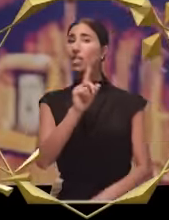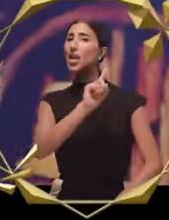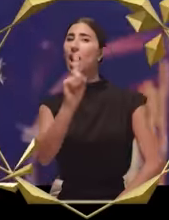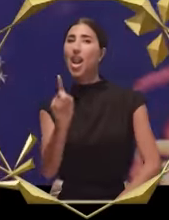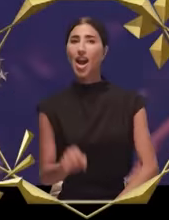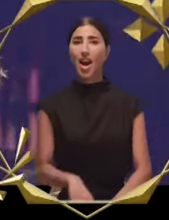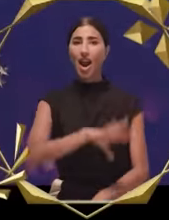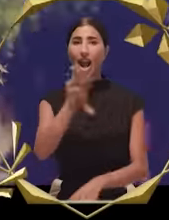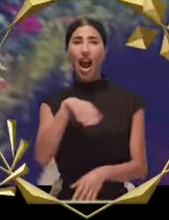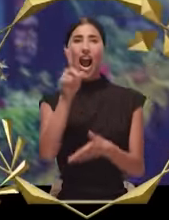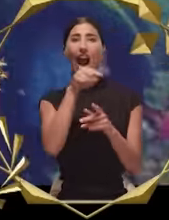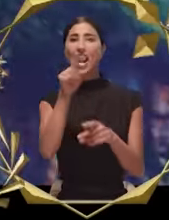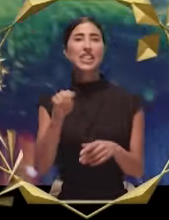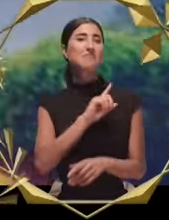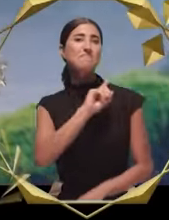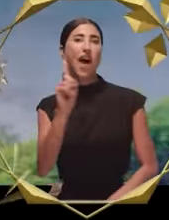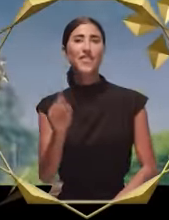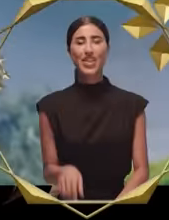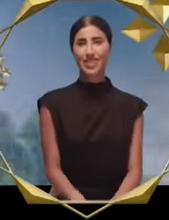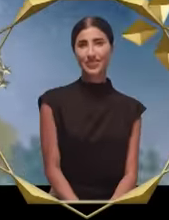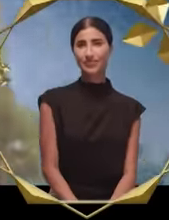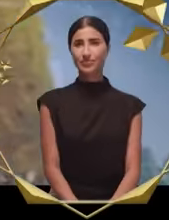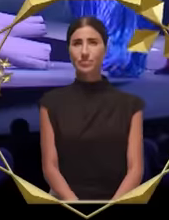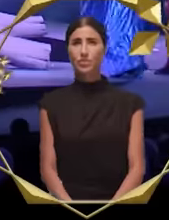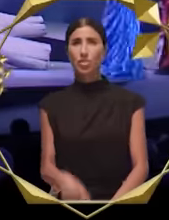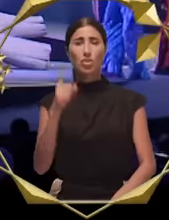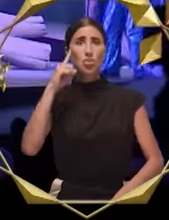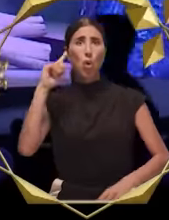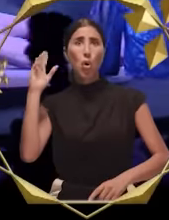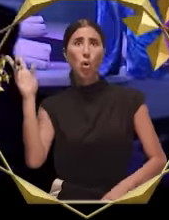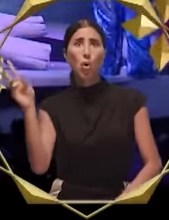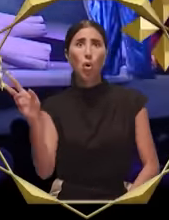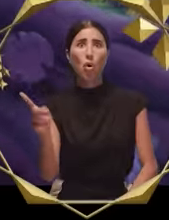إلى شبه الدرب وأسمع في شبهي أذنين